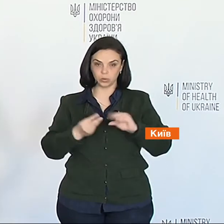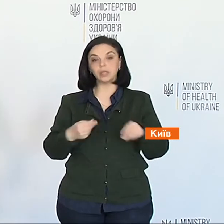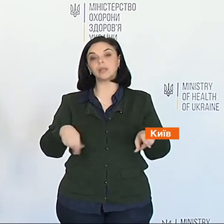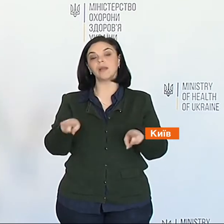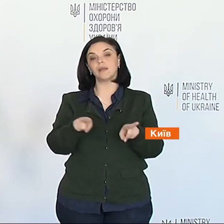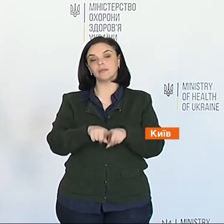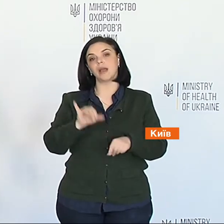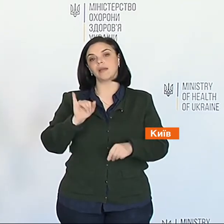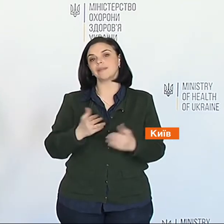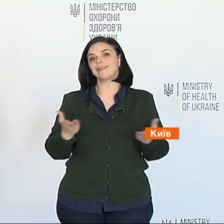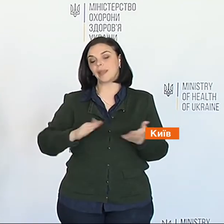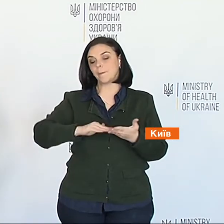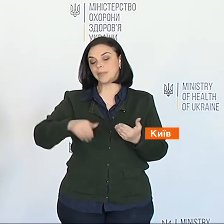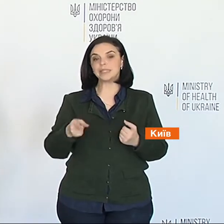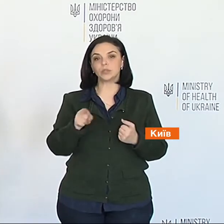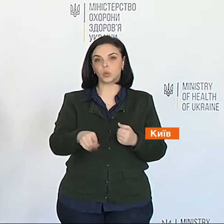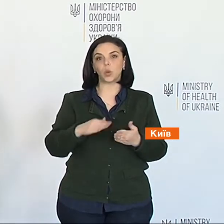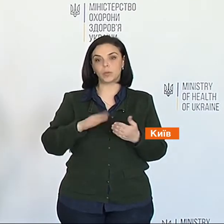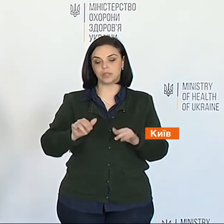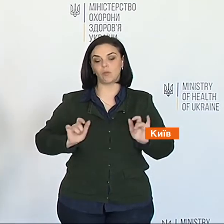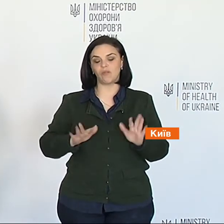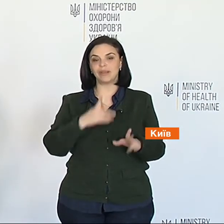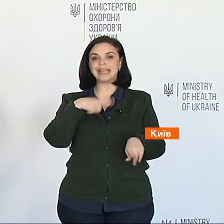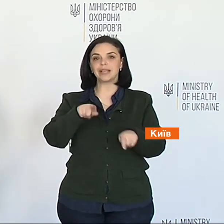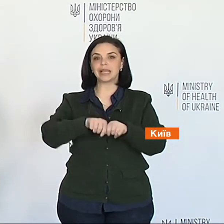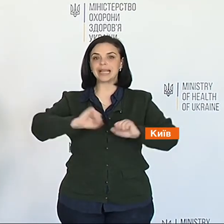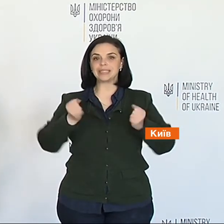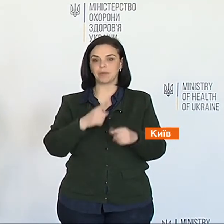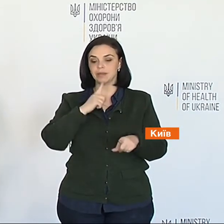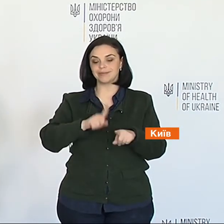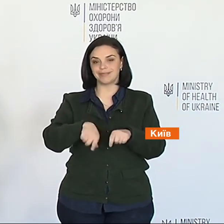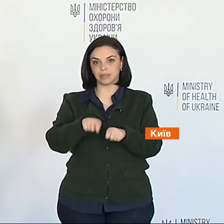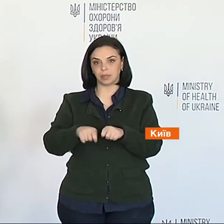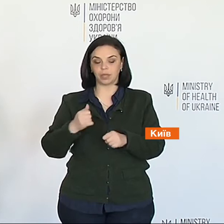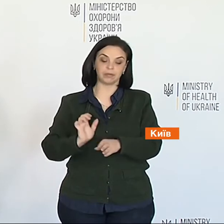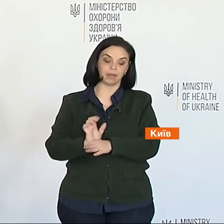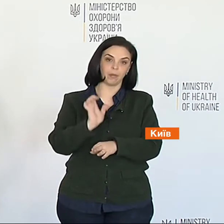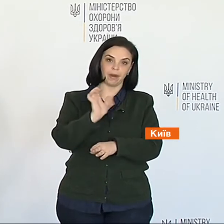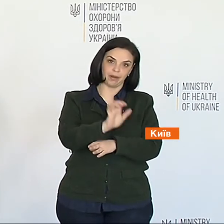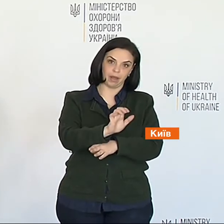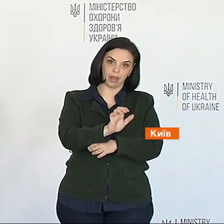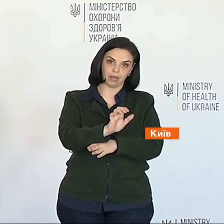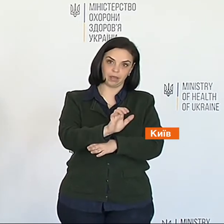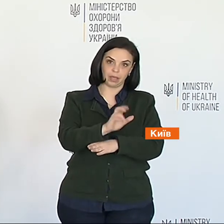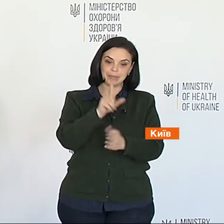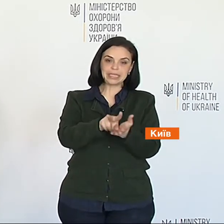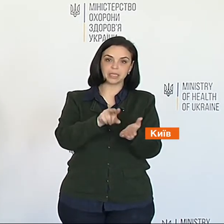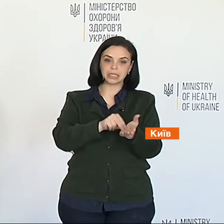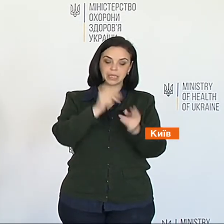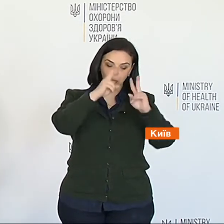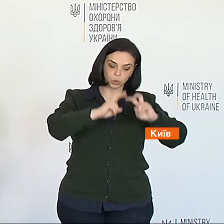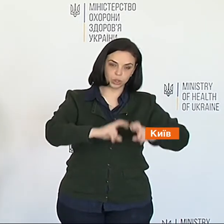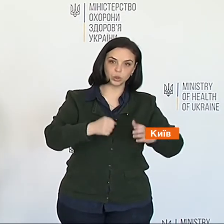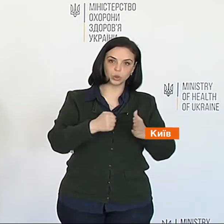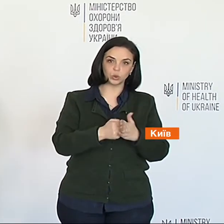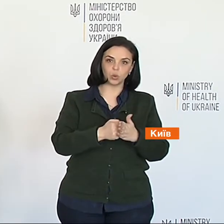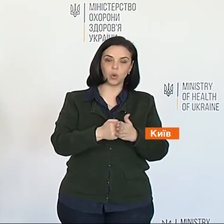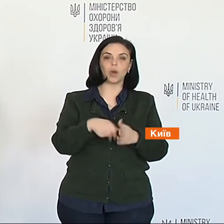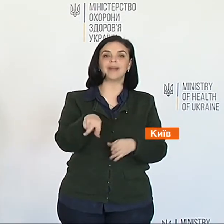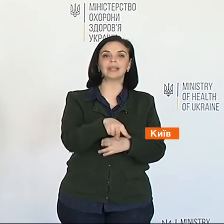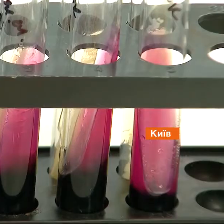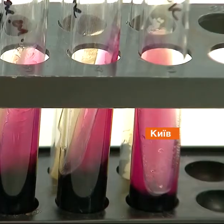і які після цього, після проведення експрес-тестами, ми направляємо зразки на дослідження до